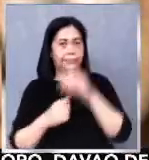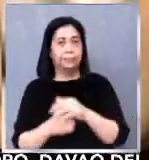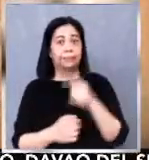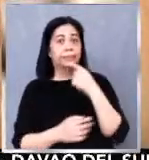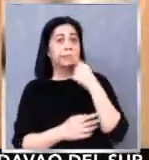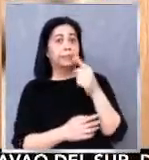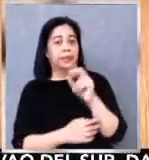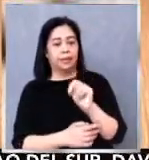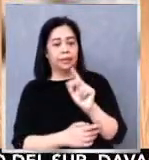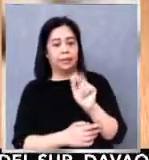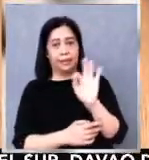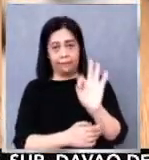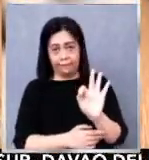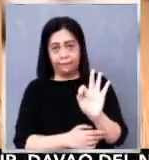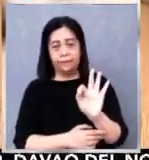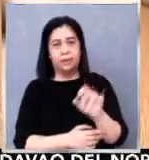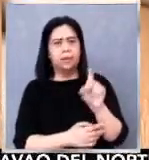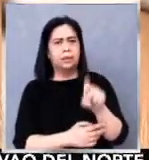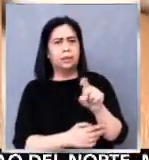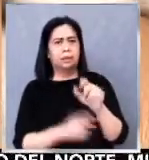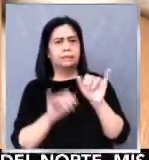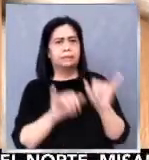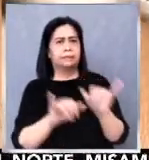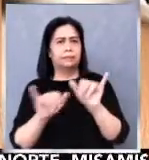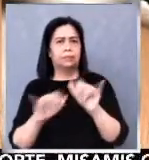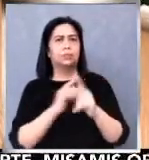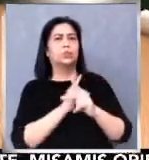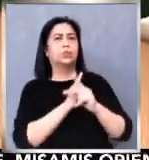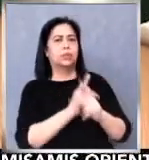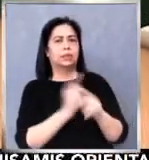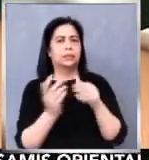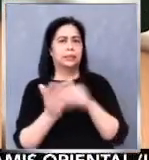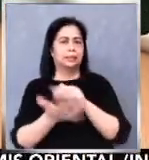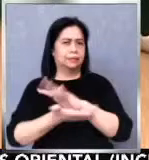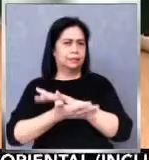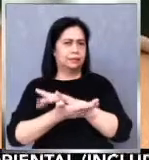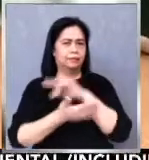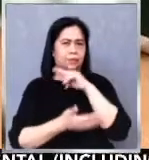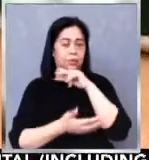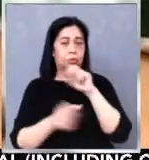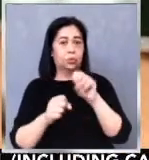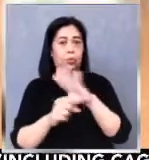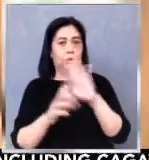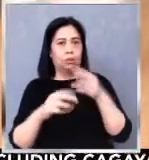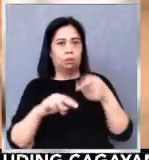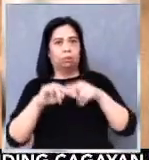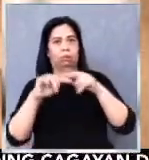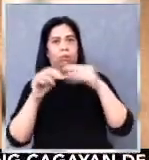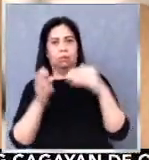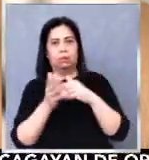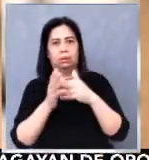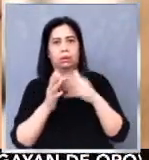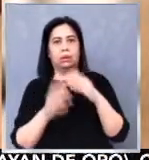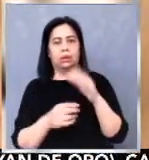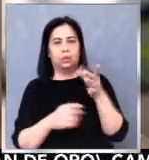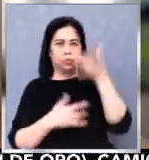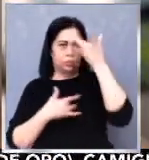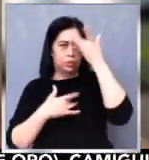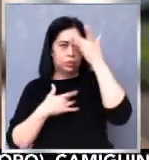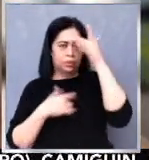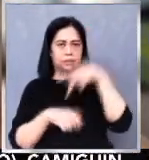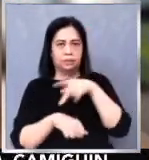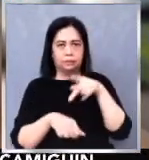NTF, kailangang mapanatili ang proteksyon laban sa virus para hindi tumaas muli ang mga kaso ng COVID sa bansa tulad